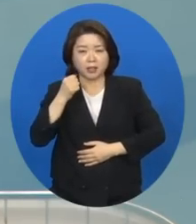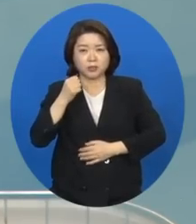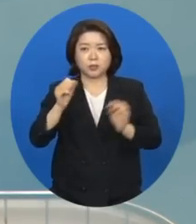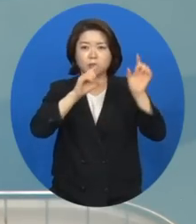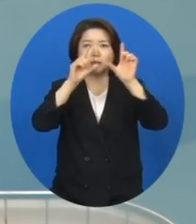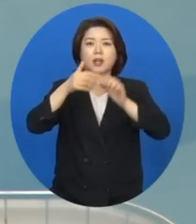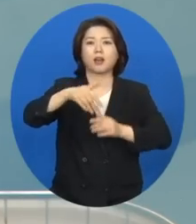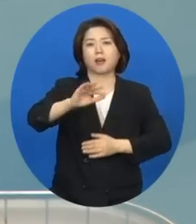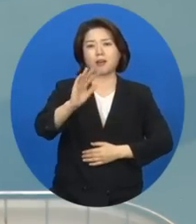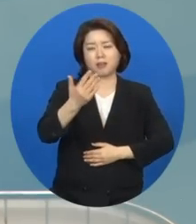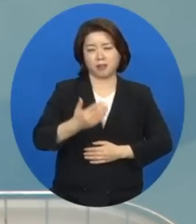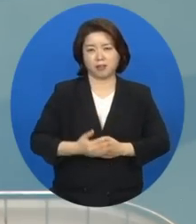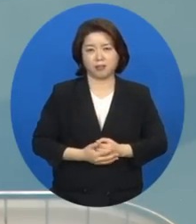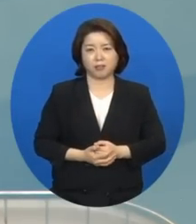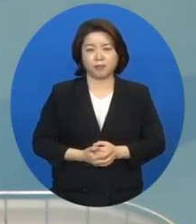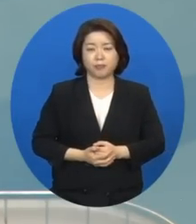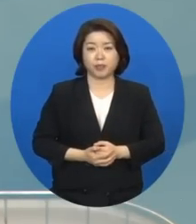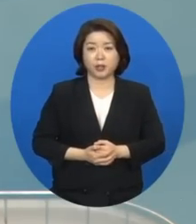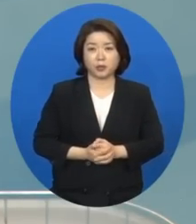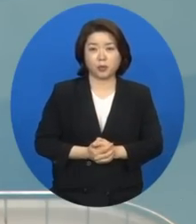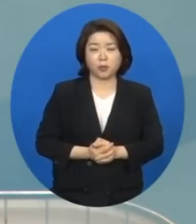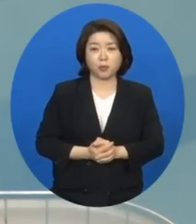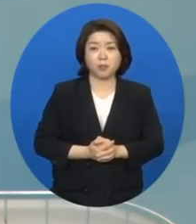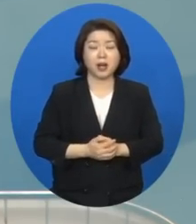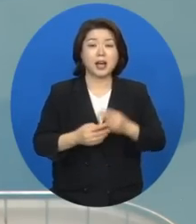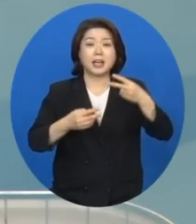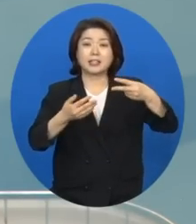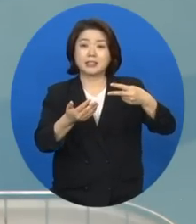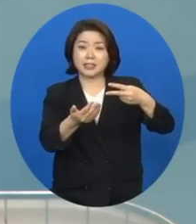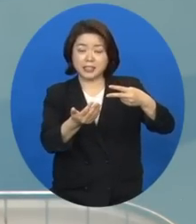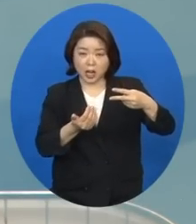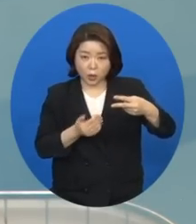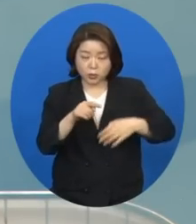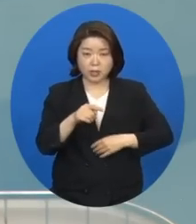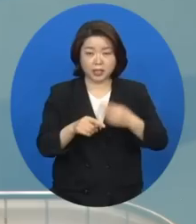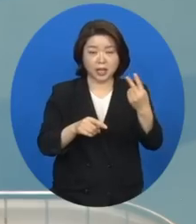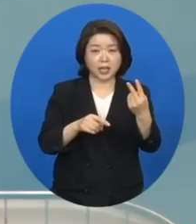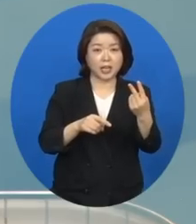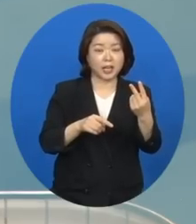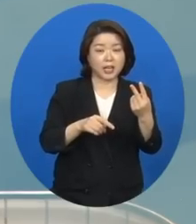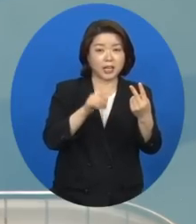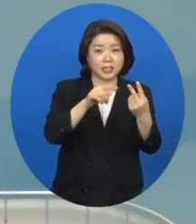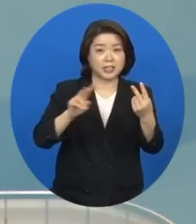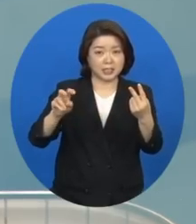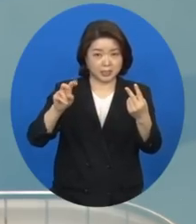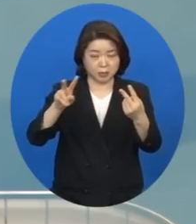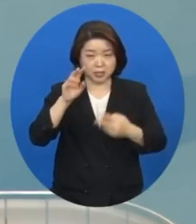살아가게 됐어요. 그러면서 데살로니가전서 5장 22절 말씀처럼